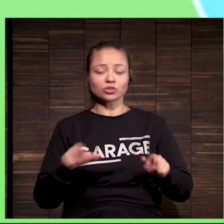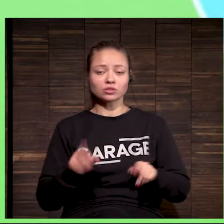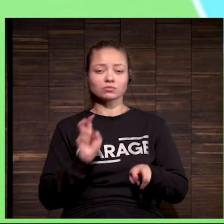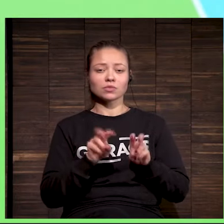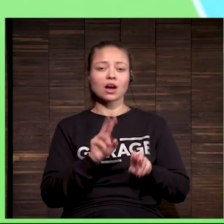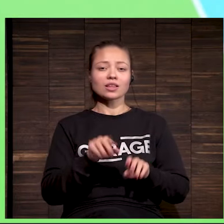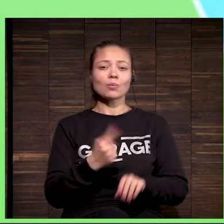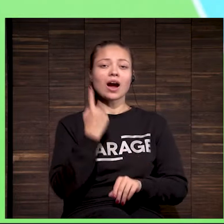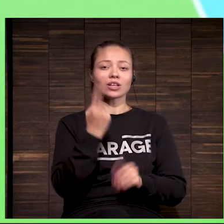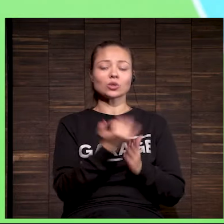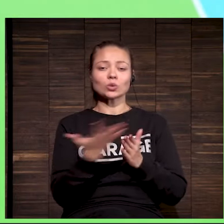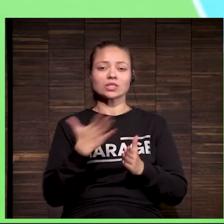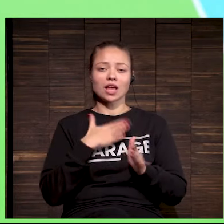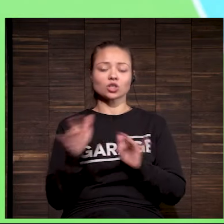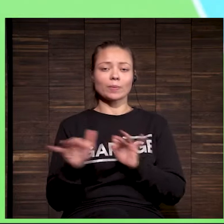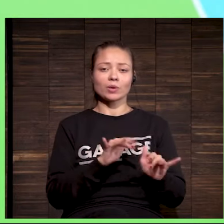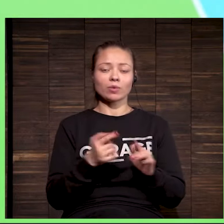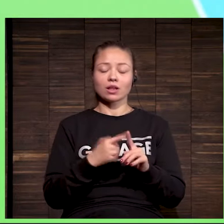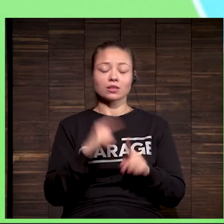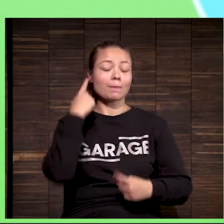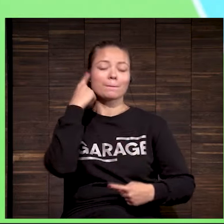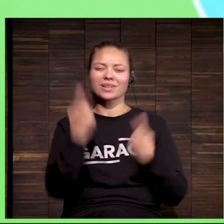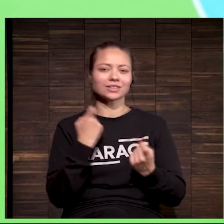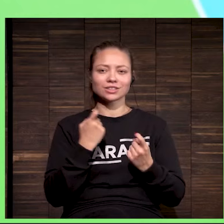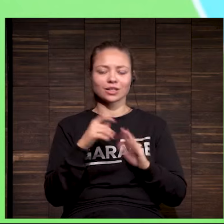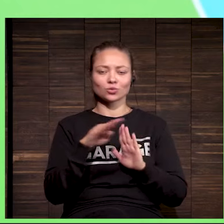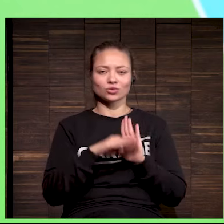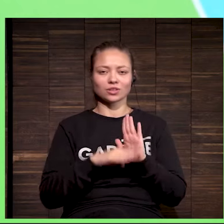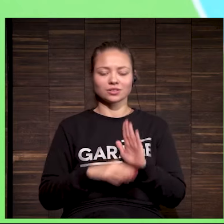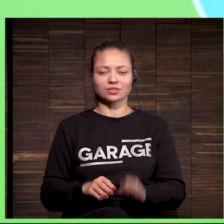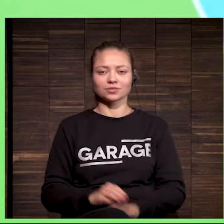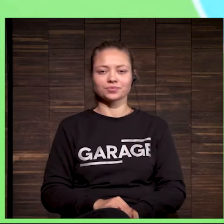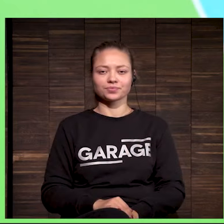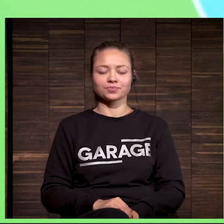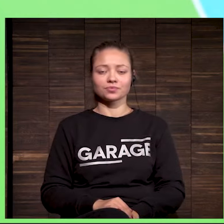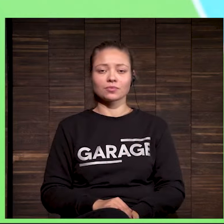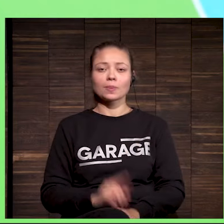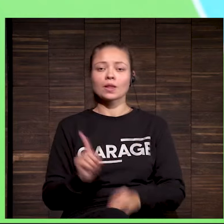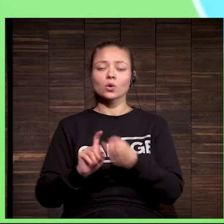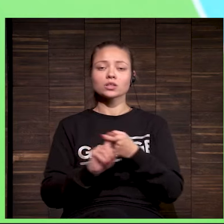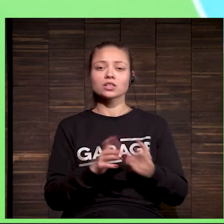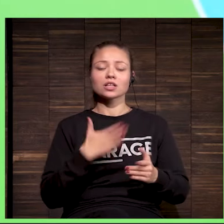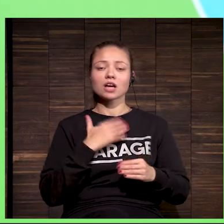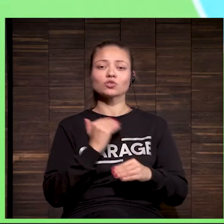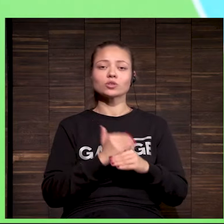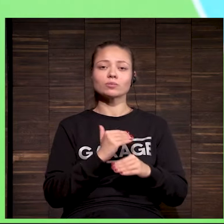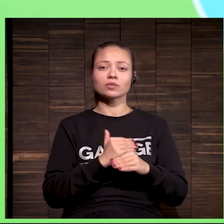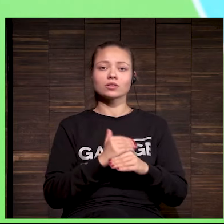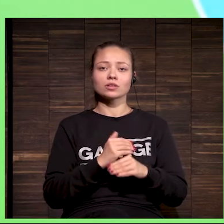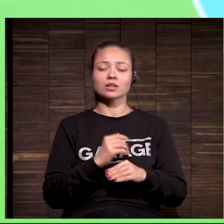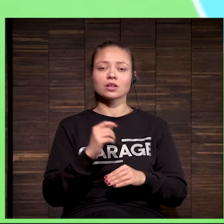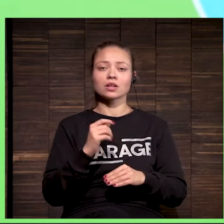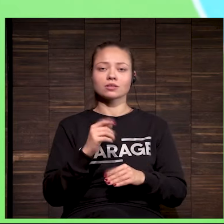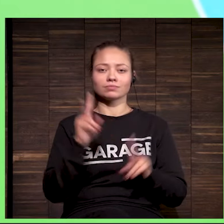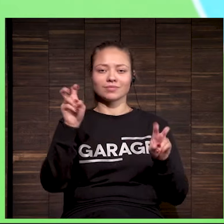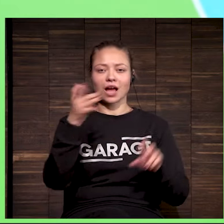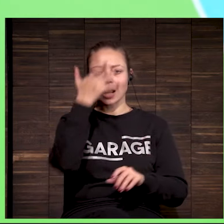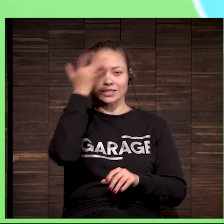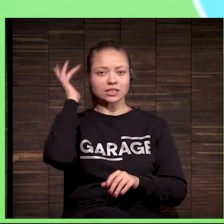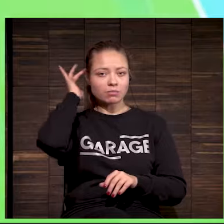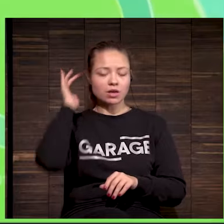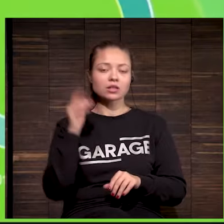меньшей мере одно из наших мероприятий это потрясающая статистика что касается нашего спектакля хай покрыть лицемер